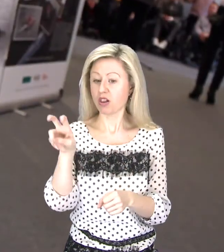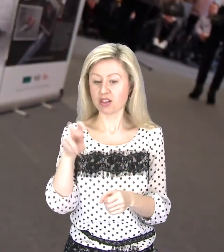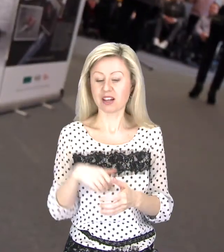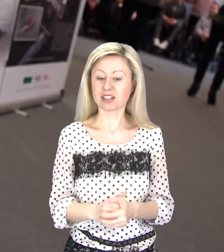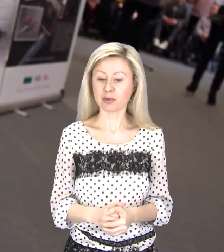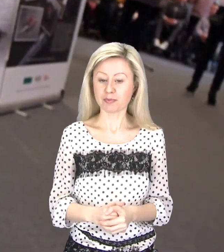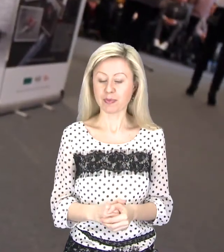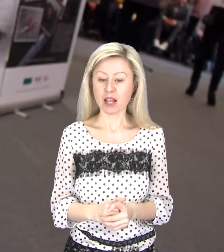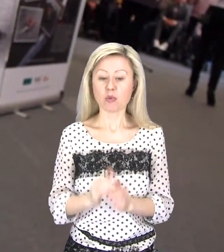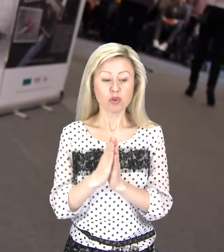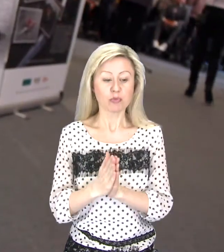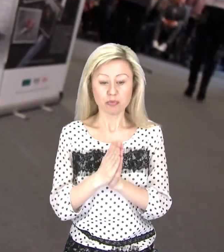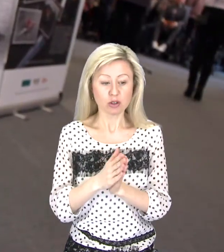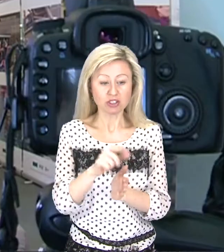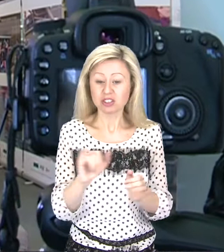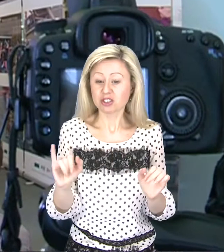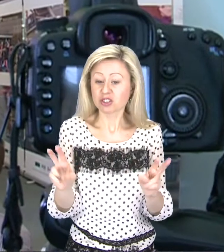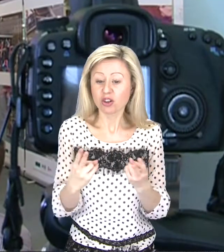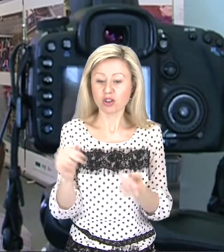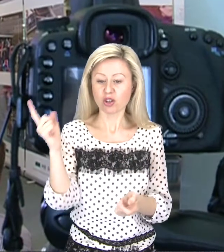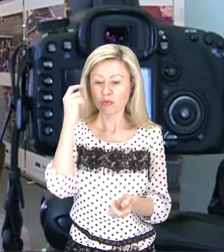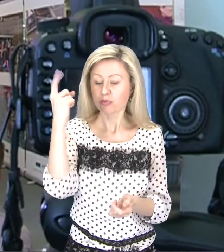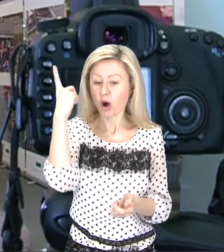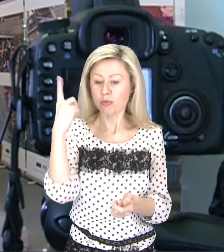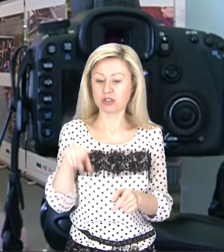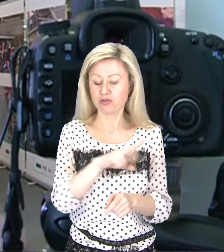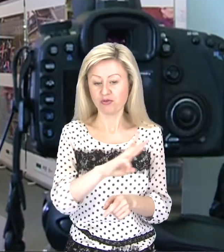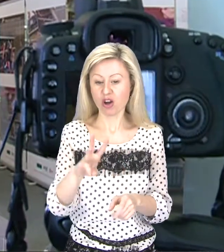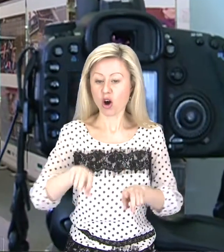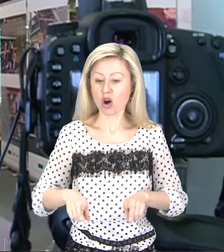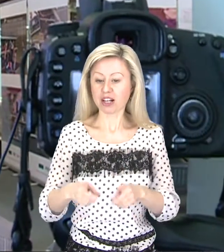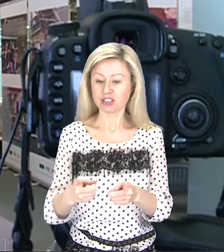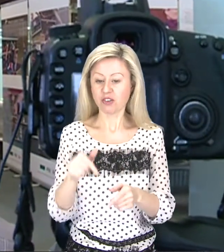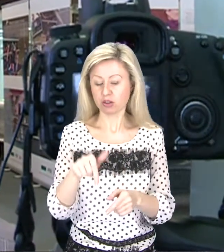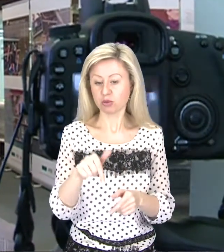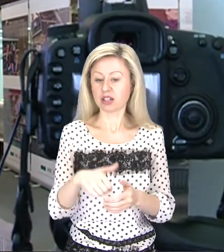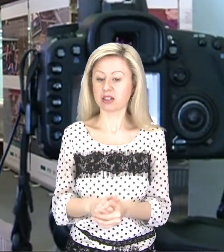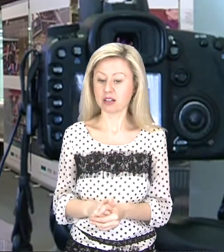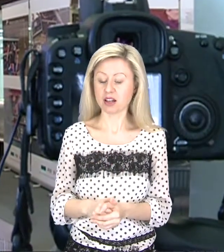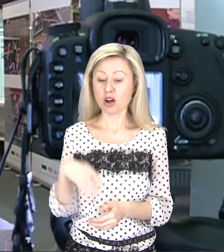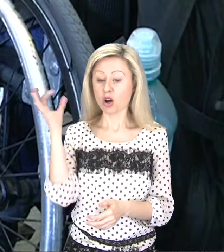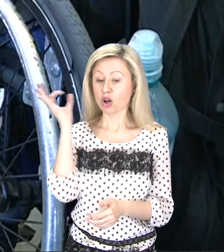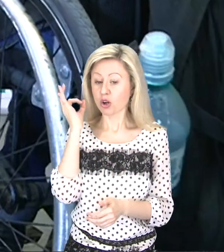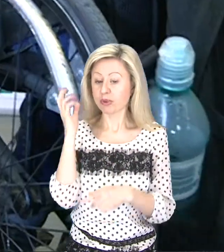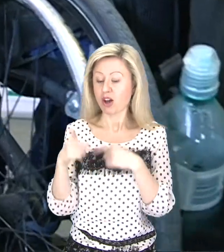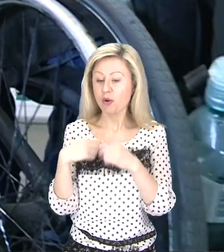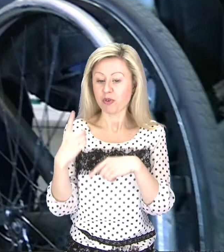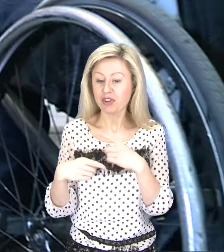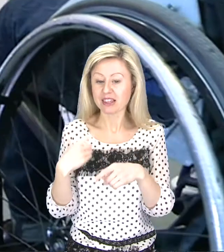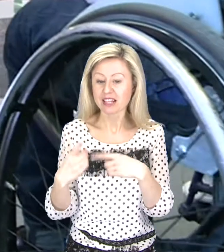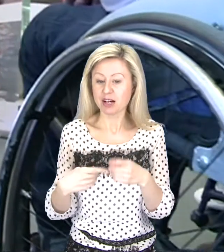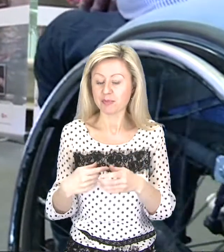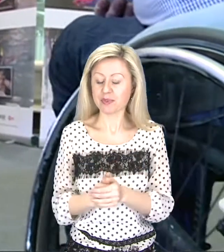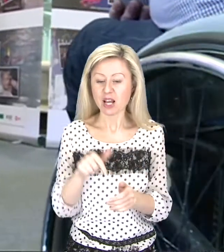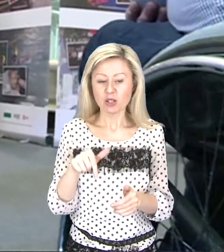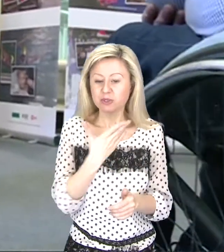eventów. Proszę powiedzieć, skąd taka decyzja, żebyście to wy zorganizowali to przedsięwzięcie? Nie ma czegoś takiego